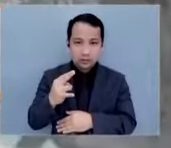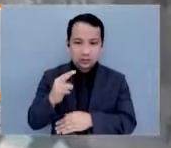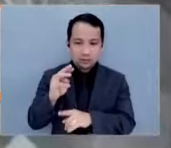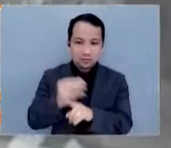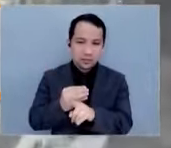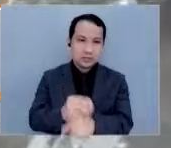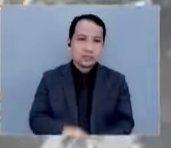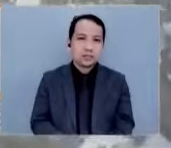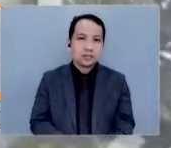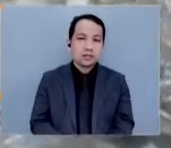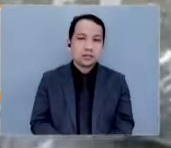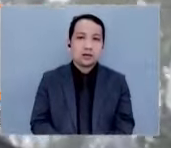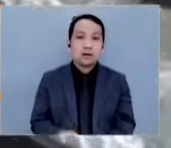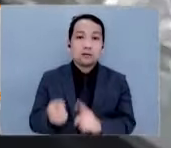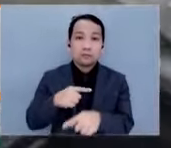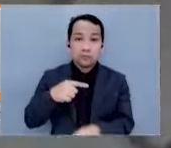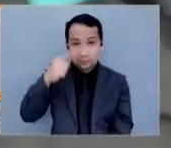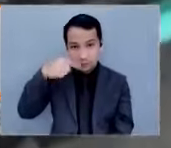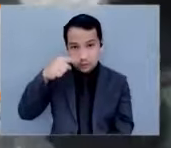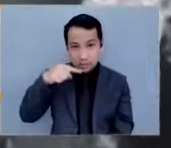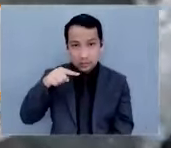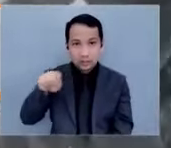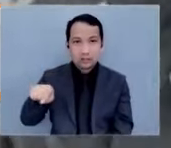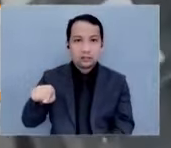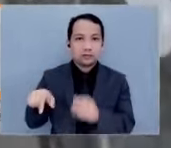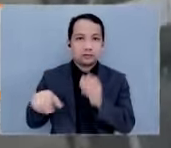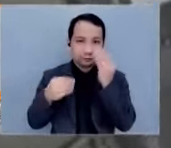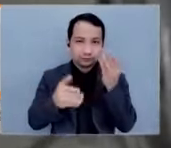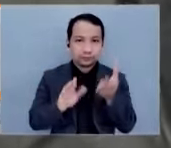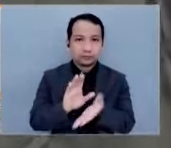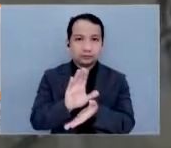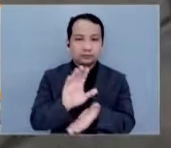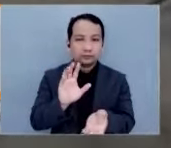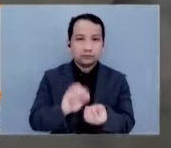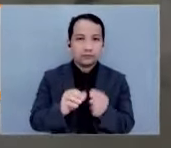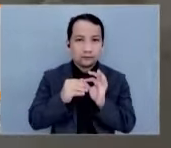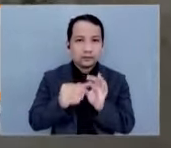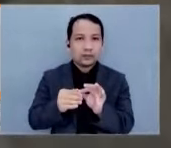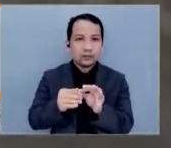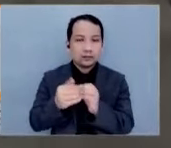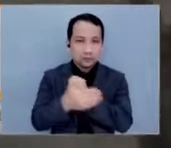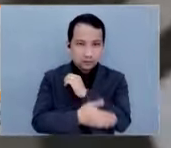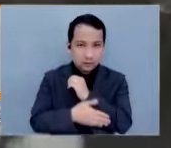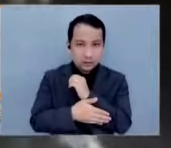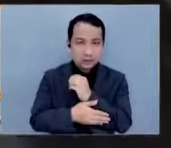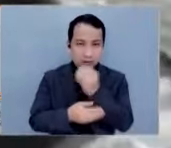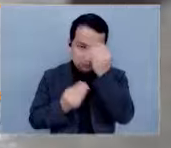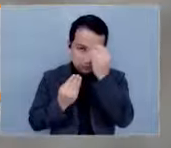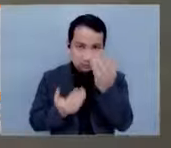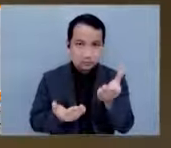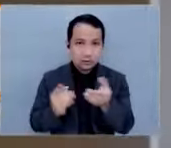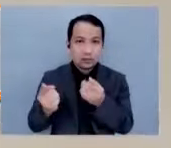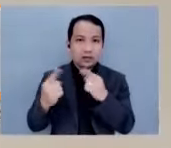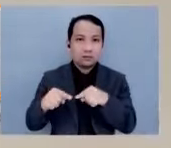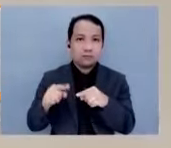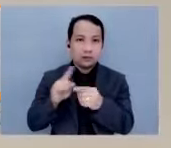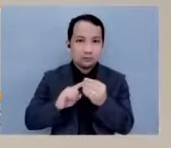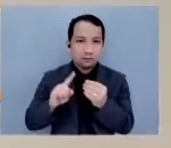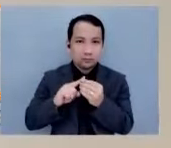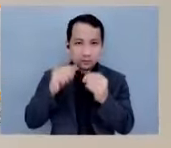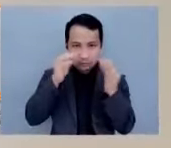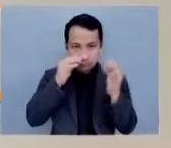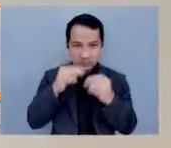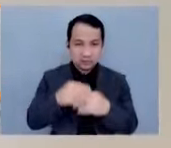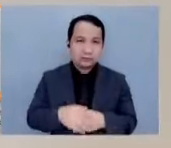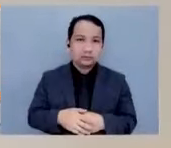sa Thailand ang nasabing shipment at mismong mga otoridad na nasabing bansa ang nagtimbre kaugnay sa mga droga. May intelligence